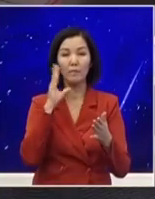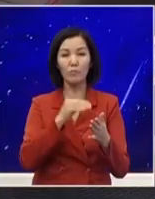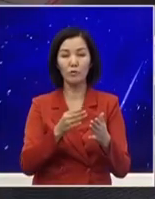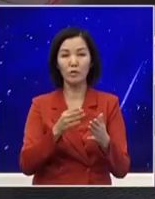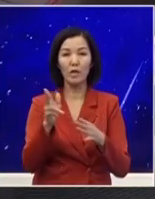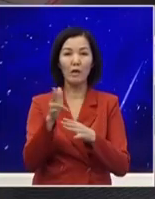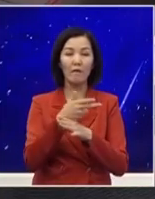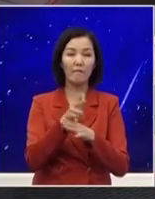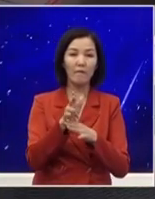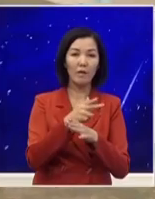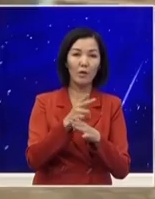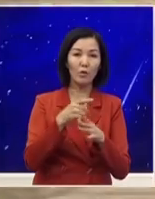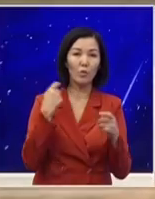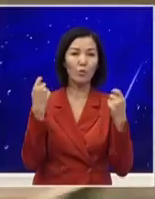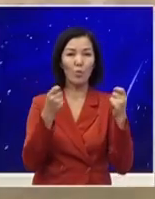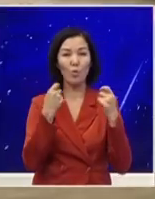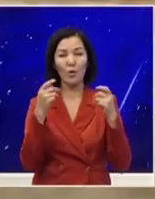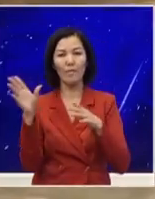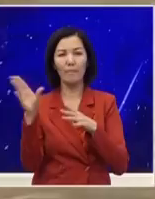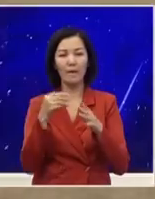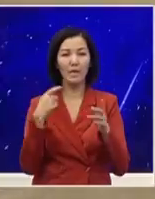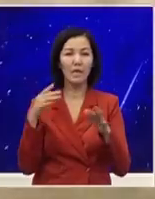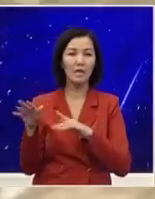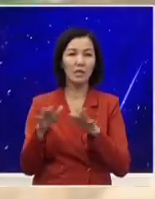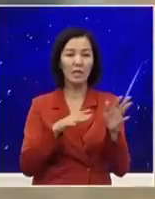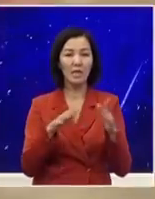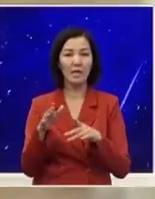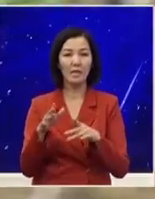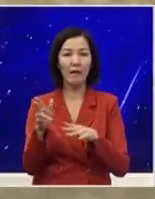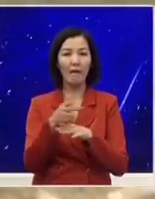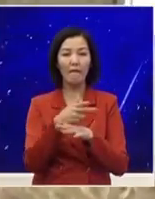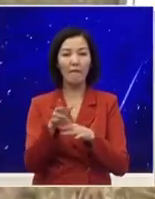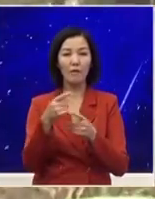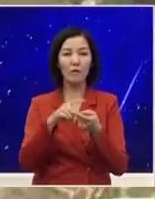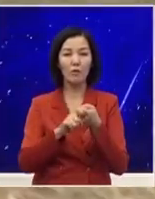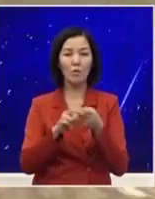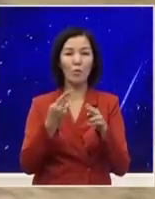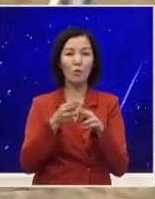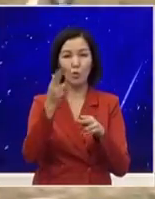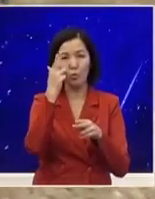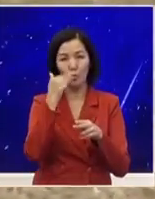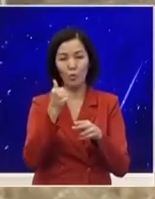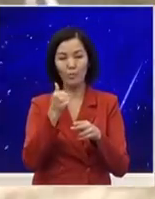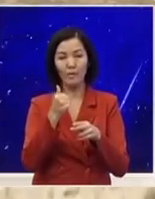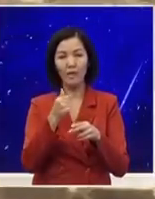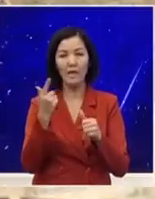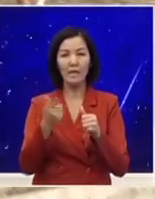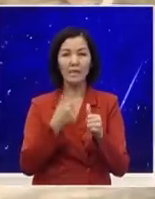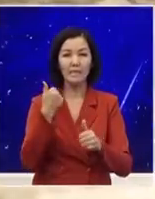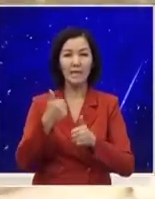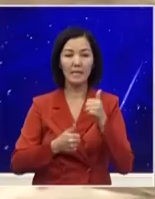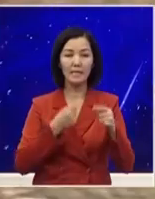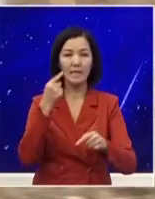бейнебаян түсіруде. Тойтөкіммен кез келген шарада сұранысы күн санап артып келе жатқан қолайлы құрал. Сондықтан аталмыш сайысты келесі